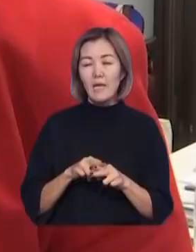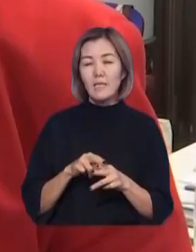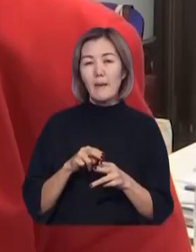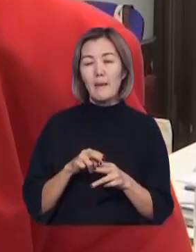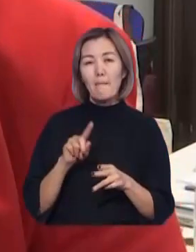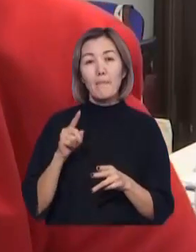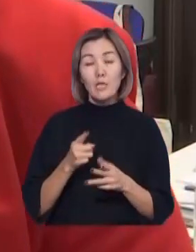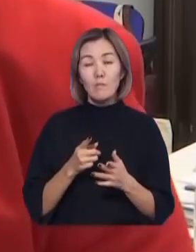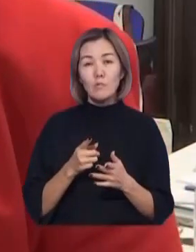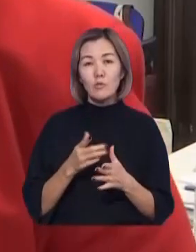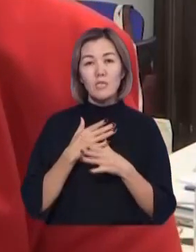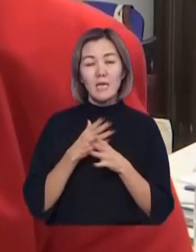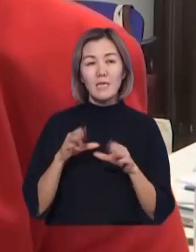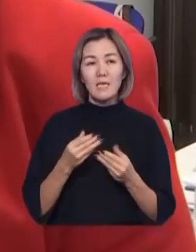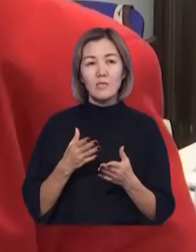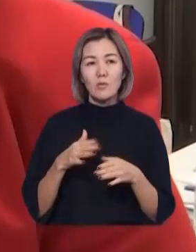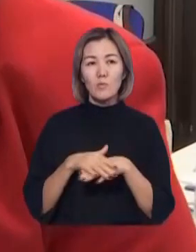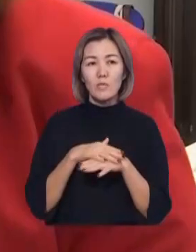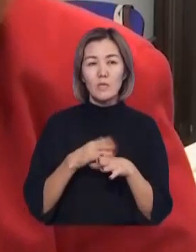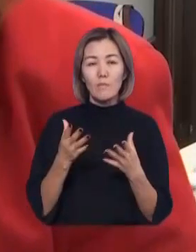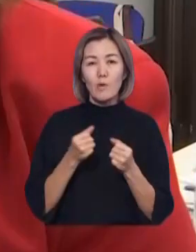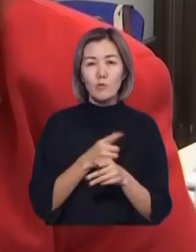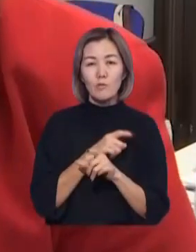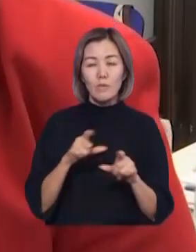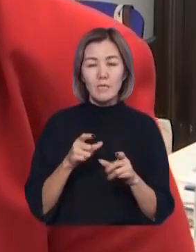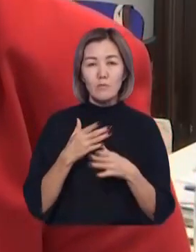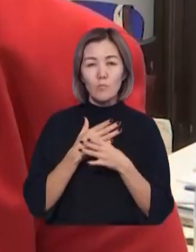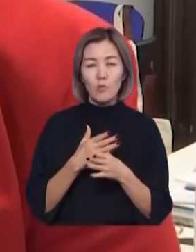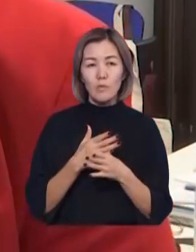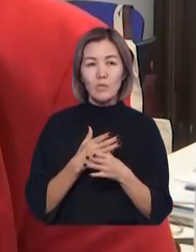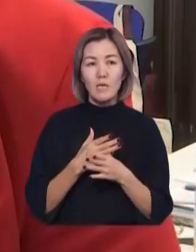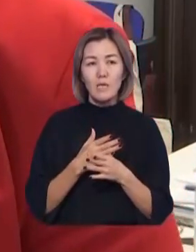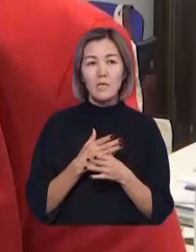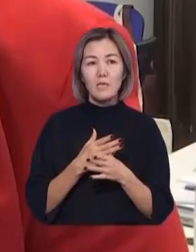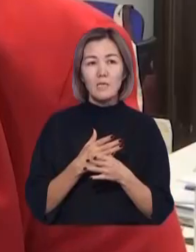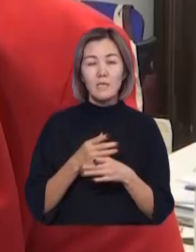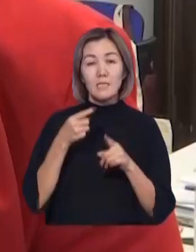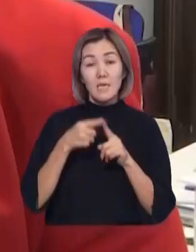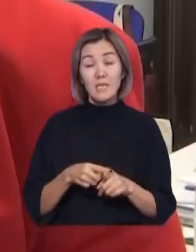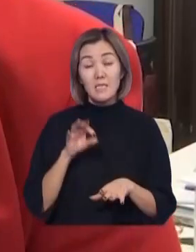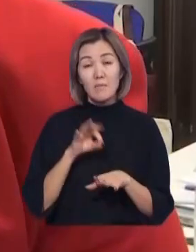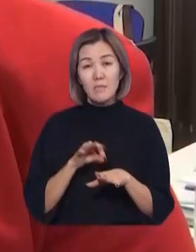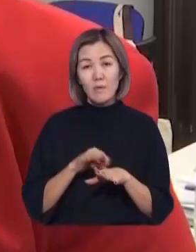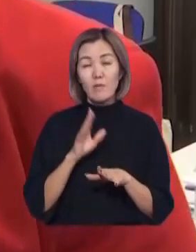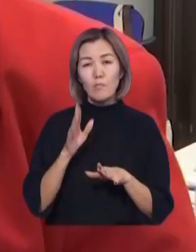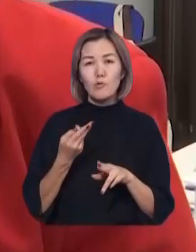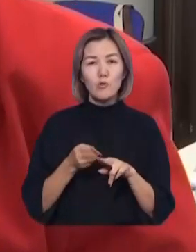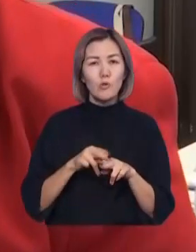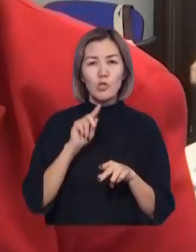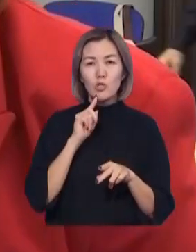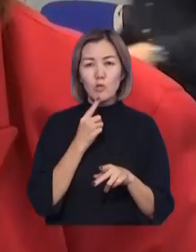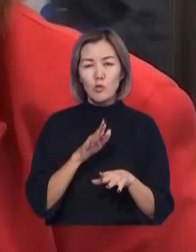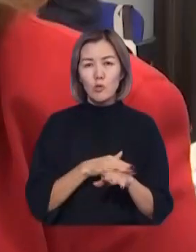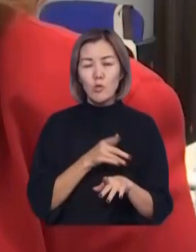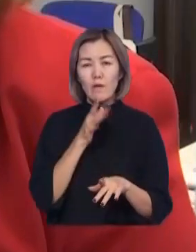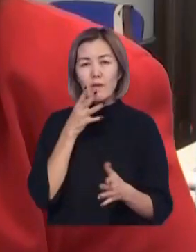они ограничивают способность уязвимых групп получать медицинскую помощь для пациентов с хроническим заболеванием будет очень сложно долгое